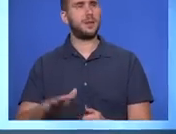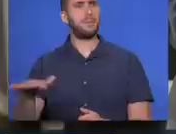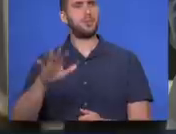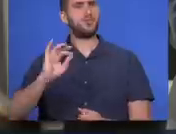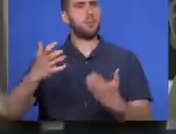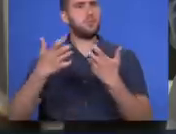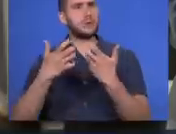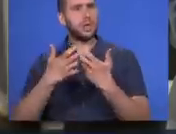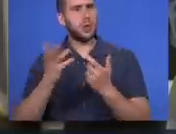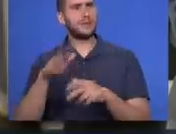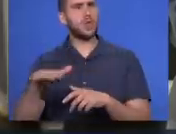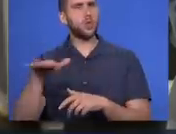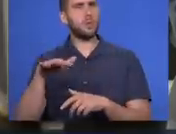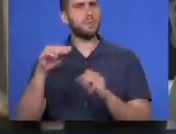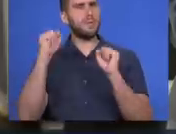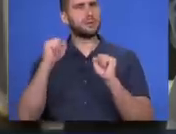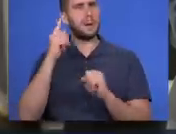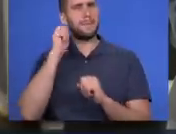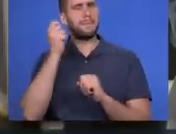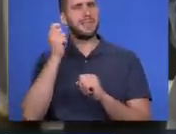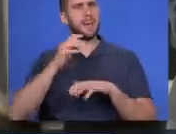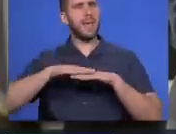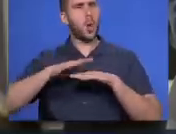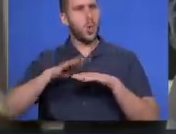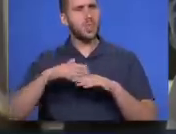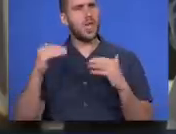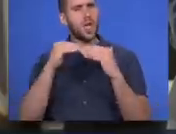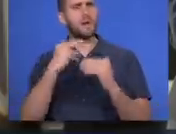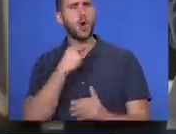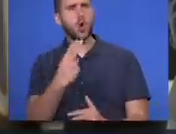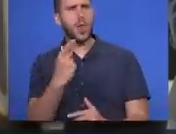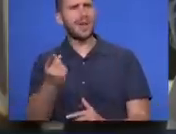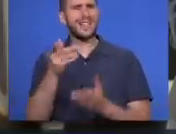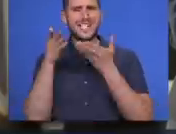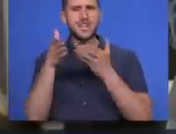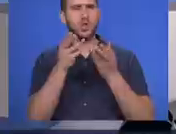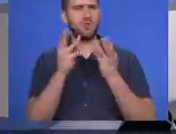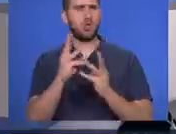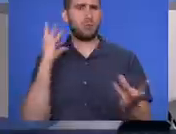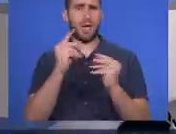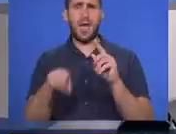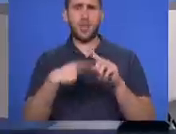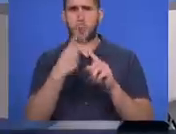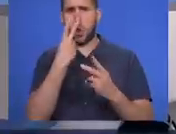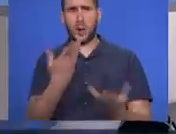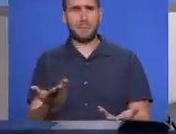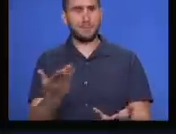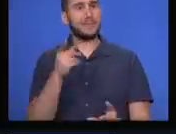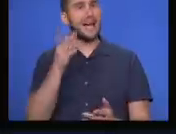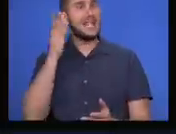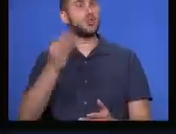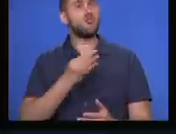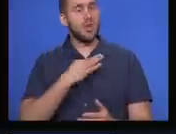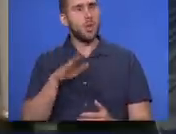של מוזיאונים ועד תחומים מבוססי בינה מלאכותית להתאמה קולית בגישות ושיטות שלא נראו עד היום. החזון שלנו הוא כזה של